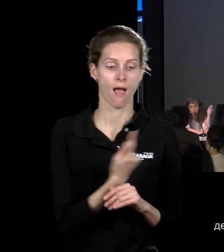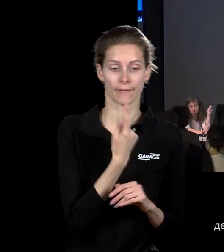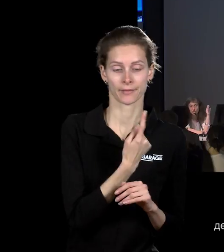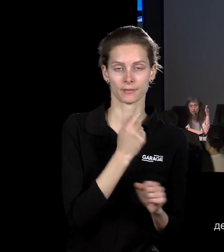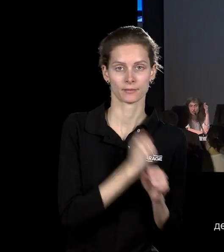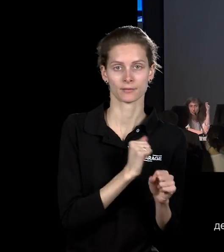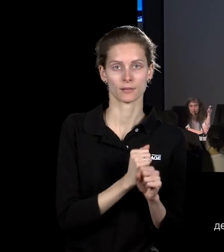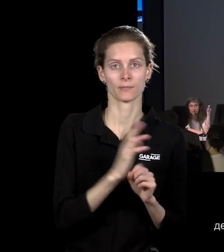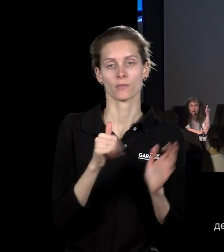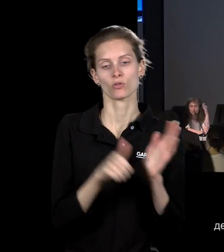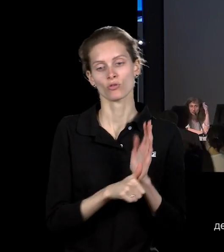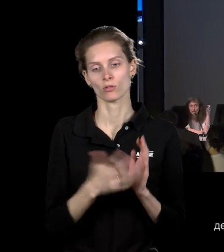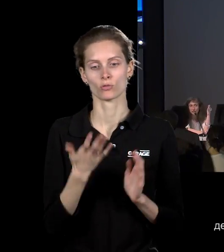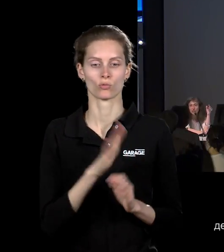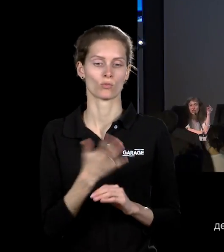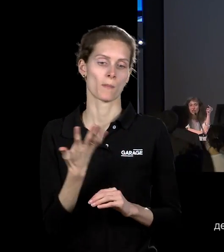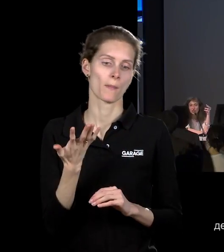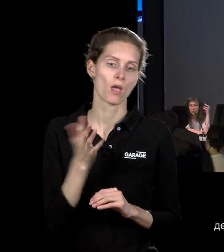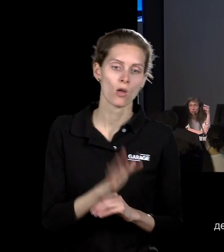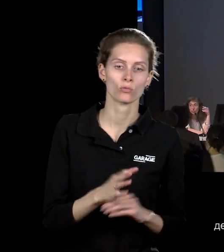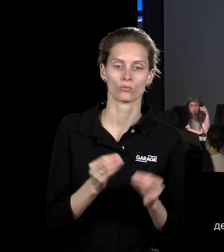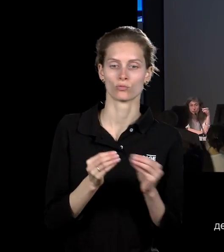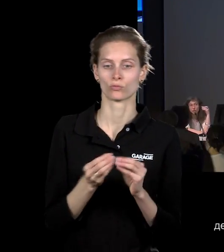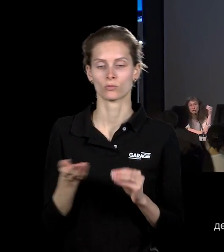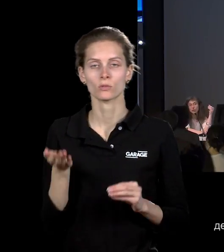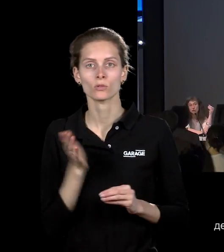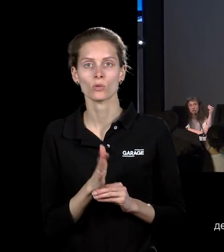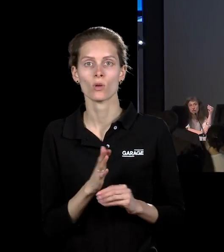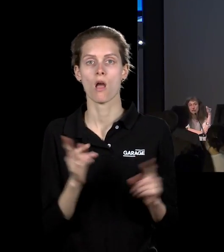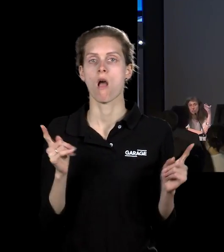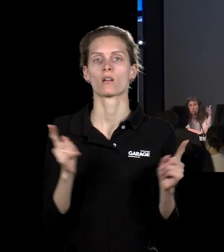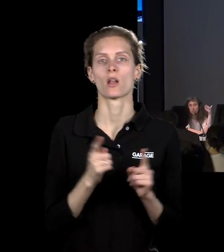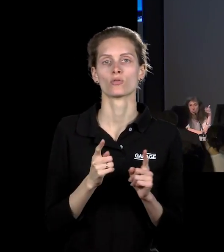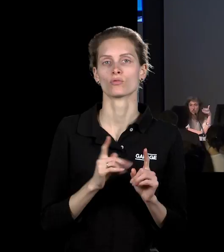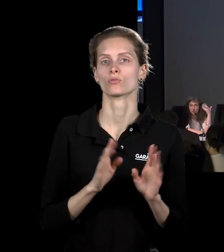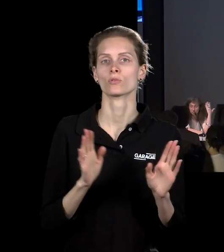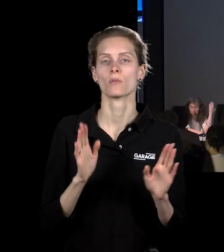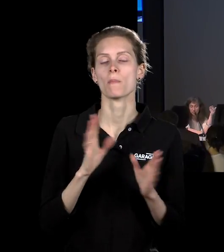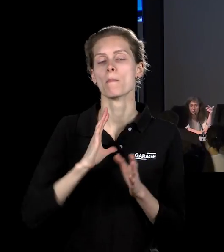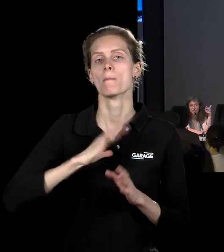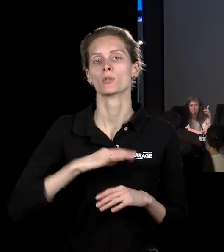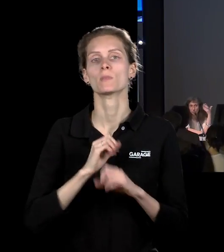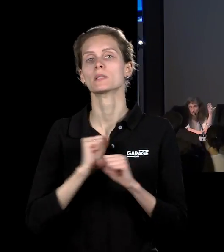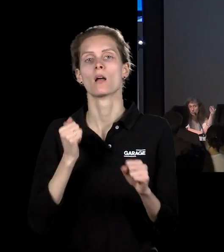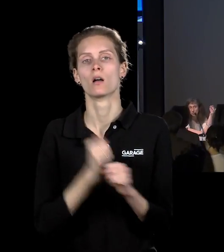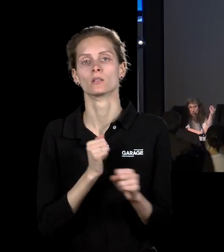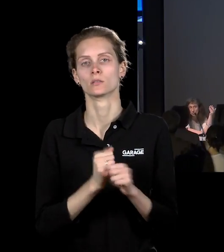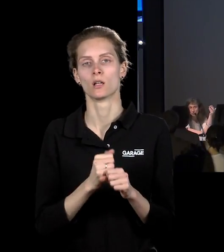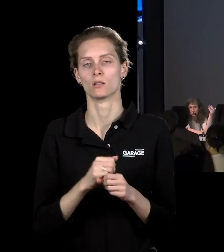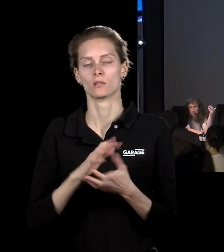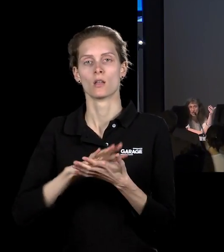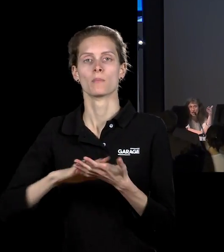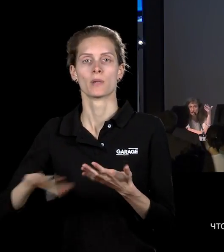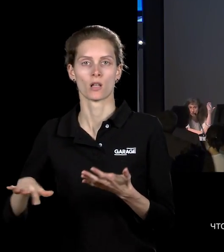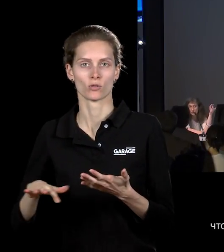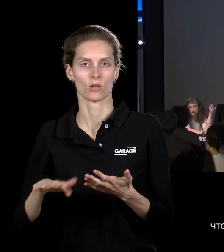там, допустим, 6 или 5 или там 10, но все, это ограничено. Их нельзя потом там продолжать делать после смерти